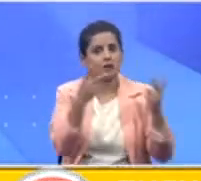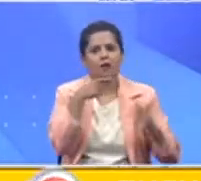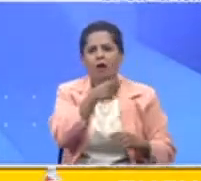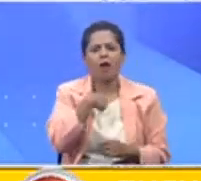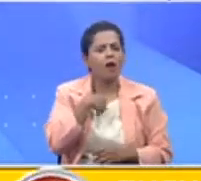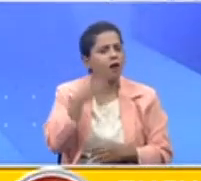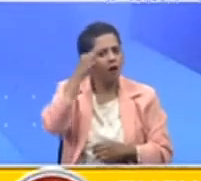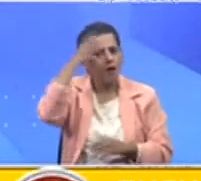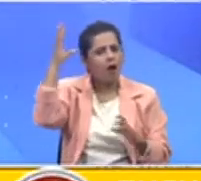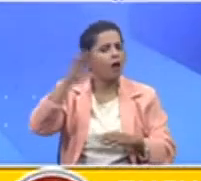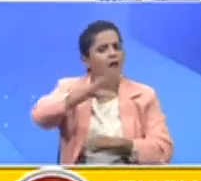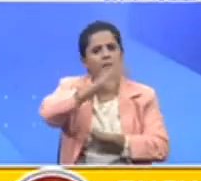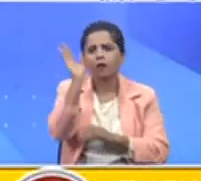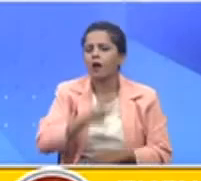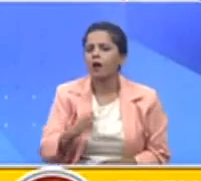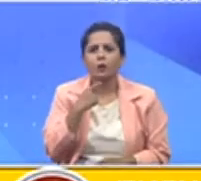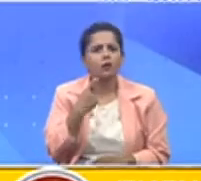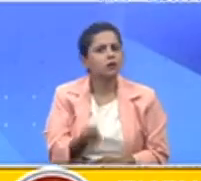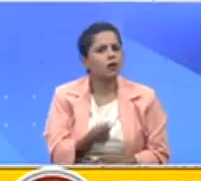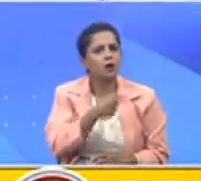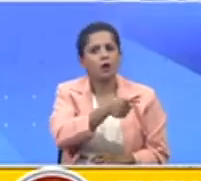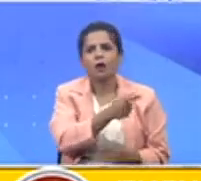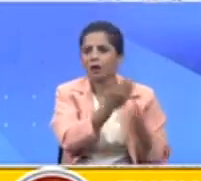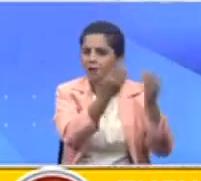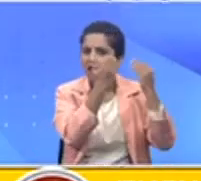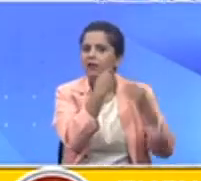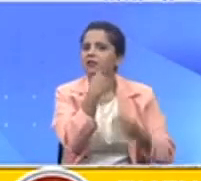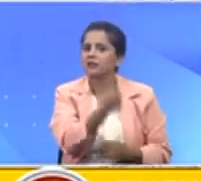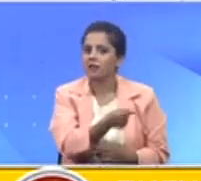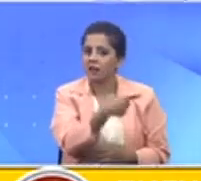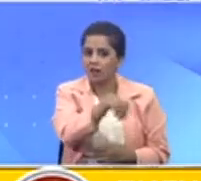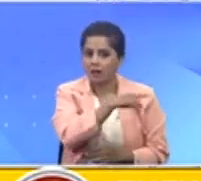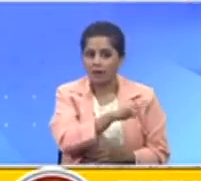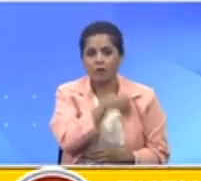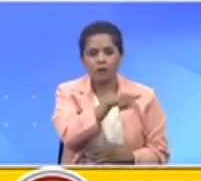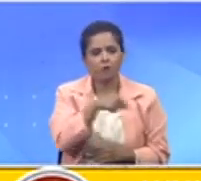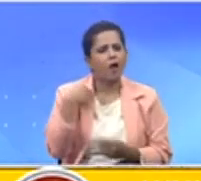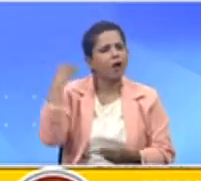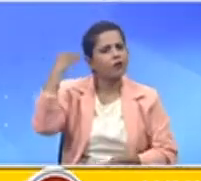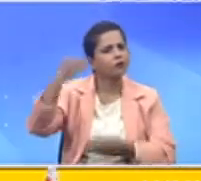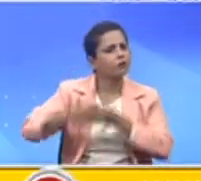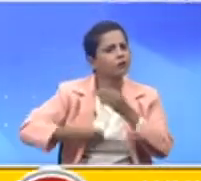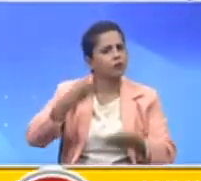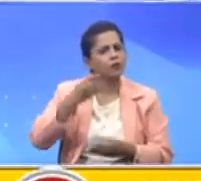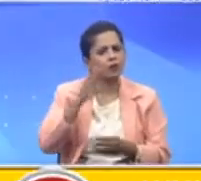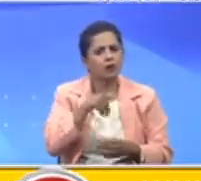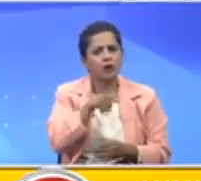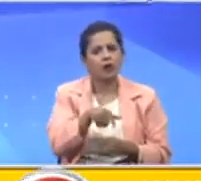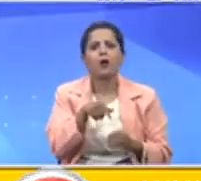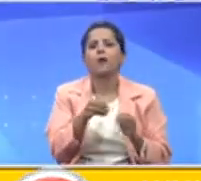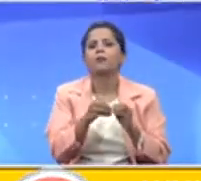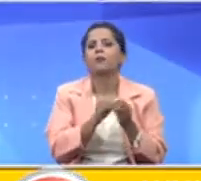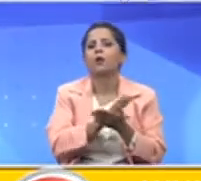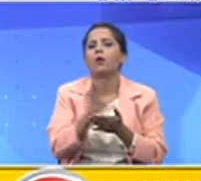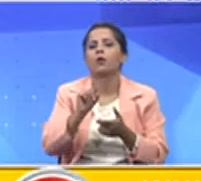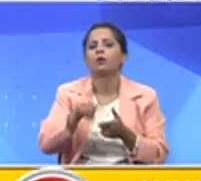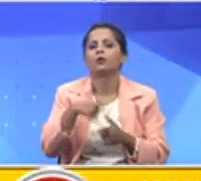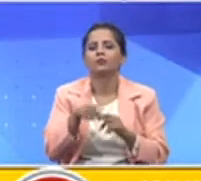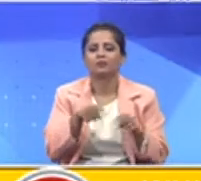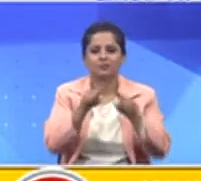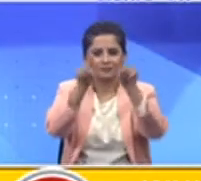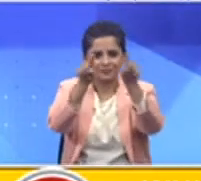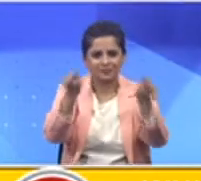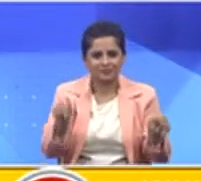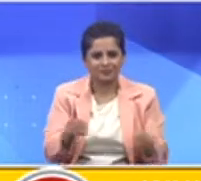कलपना भी नहीं की थी, कि हमारी सांसकुरुतिक धरोहर रहा भोजपत्र उनकी